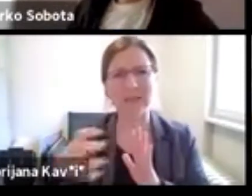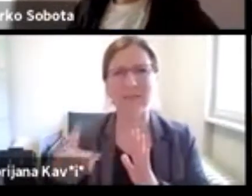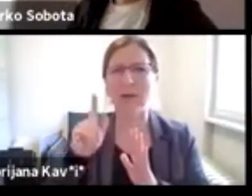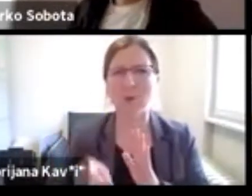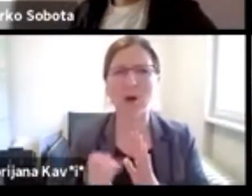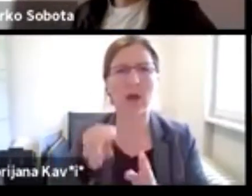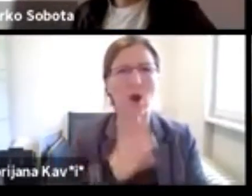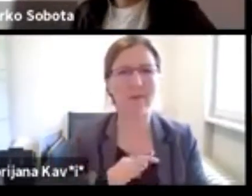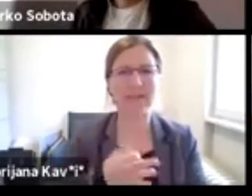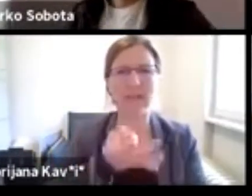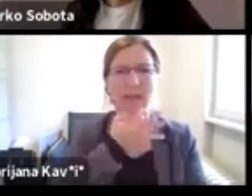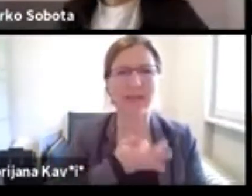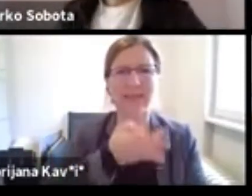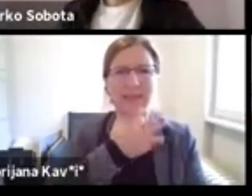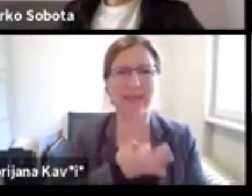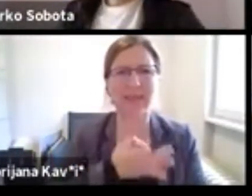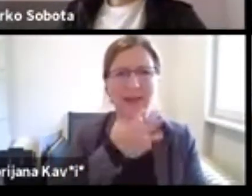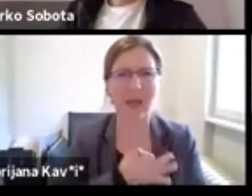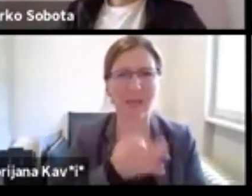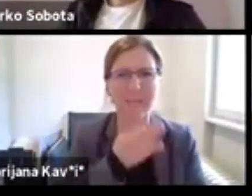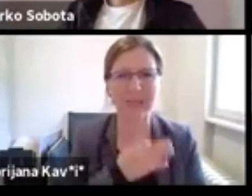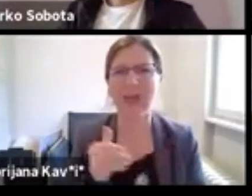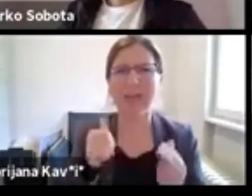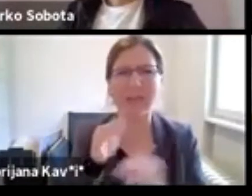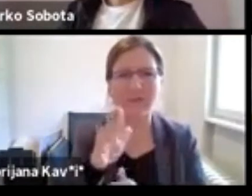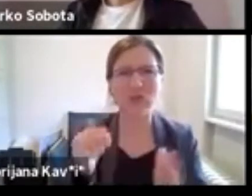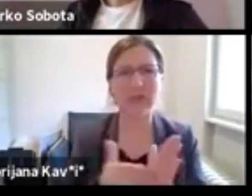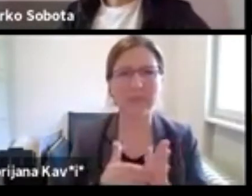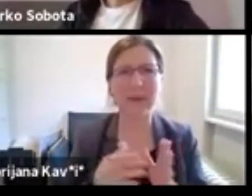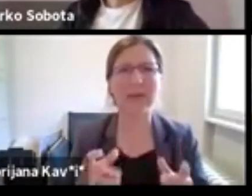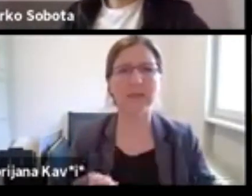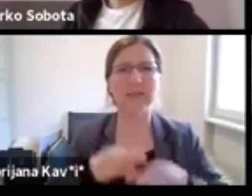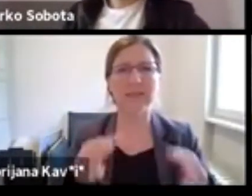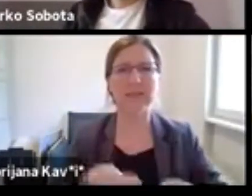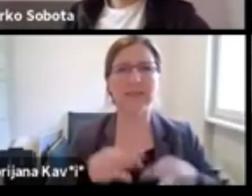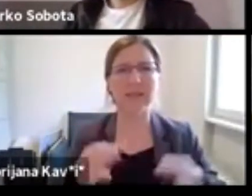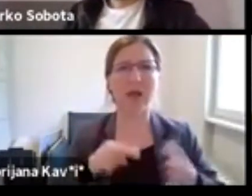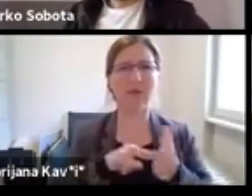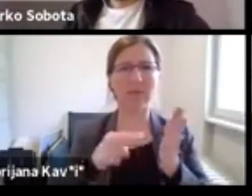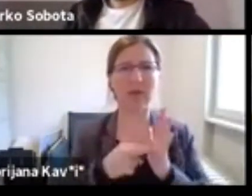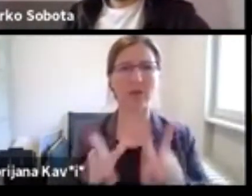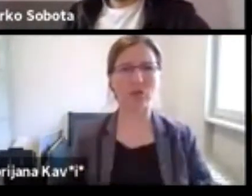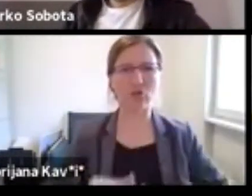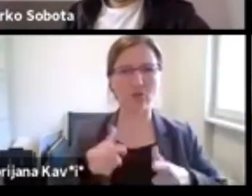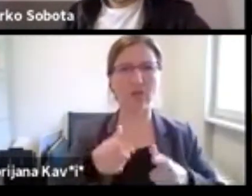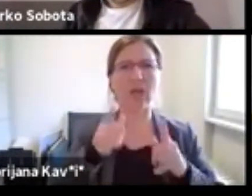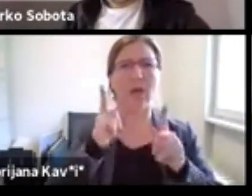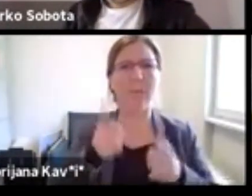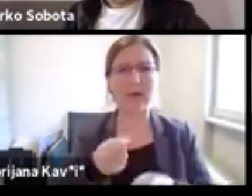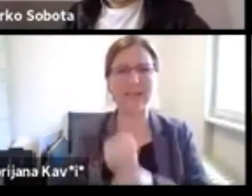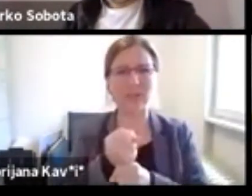da prakticiraju što više nekakav zdrav način života kako bi očuvali svoje i fizičko i mentalno